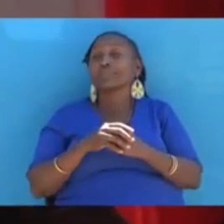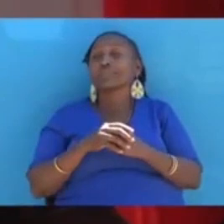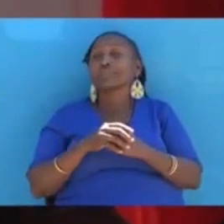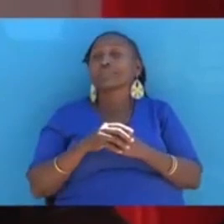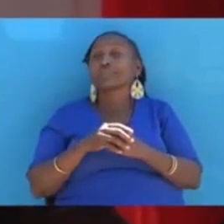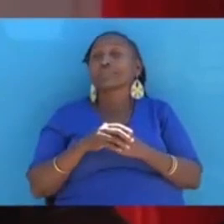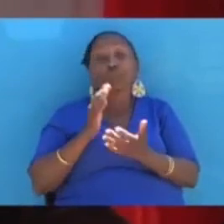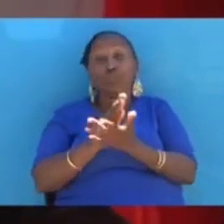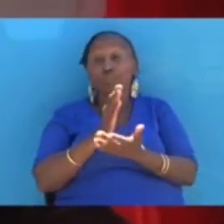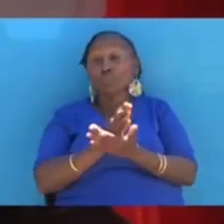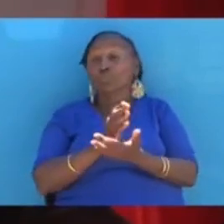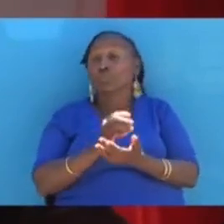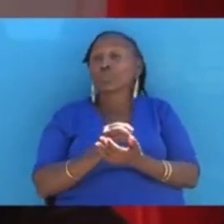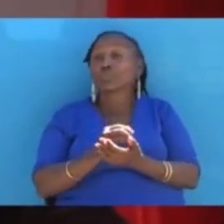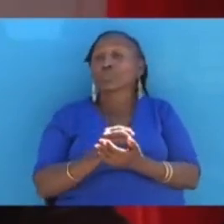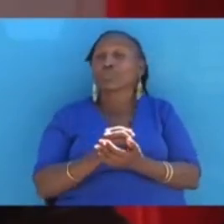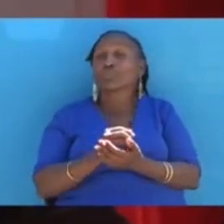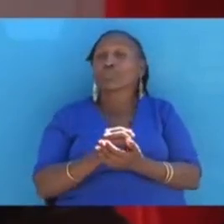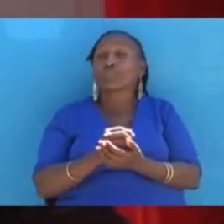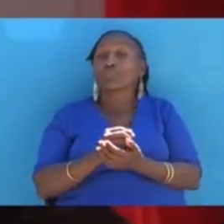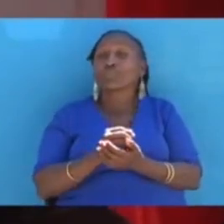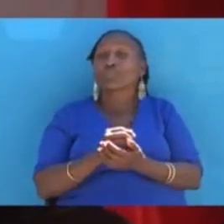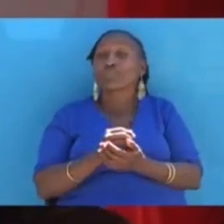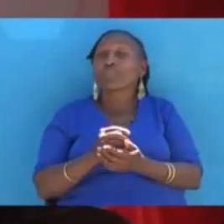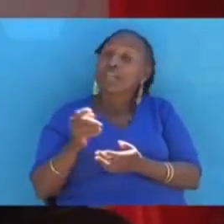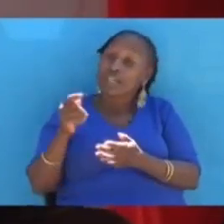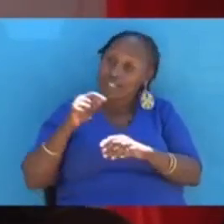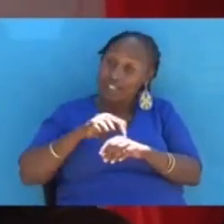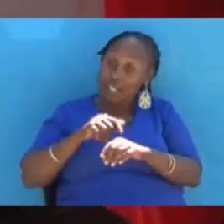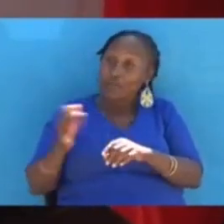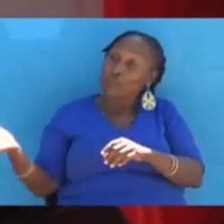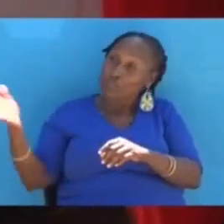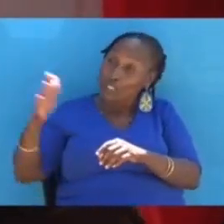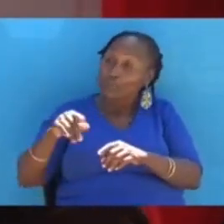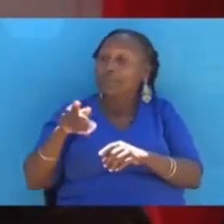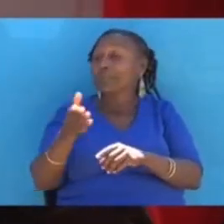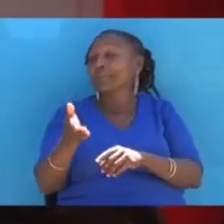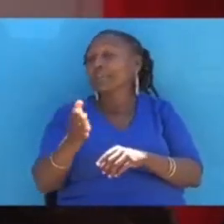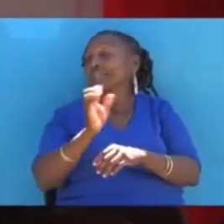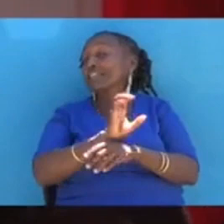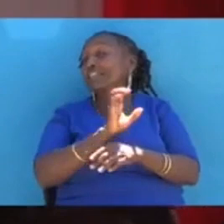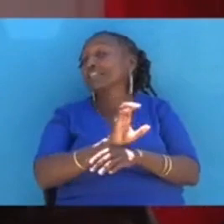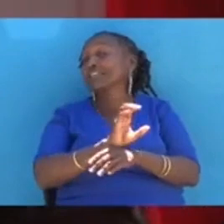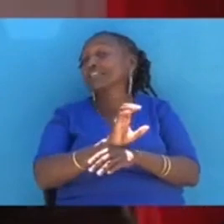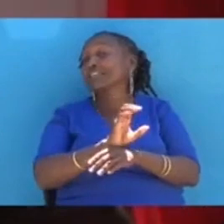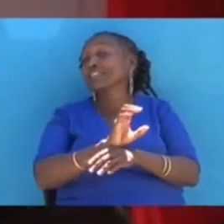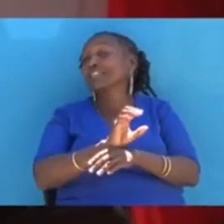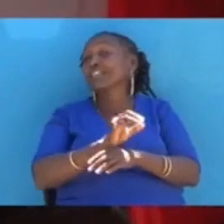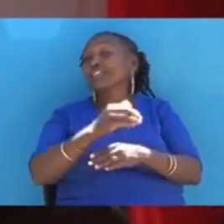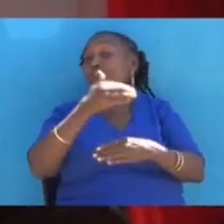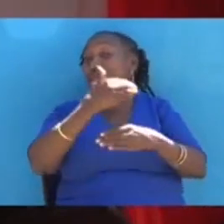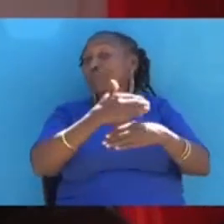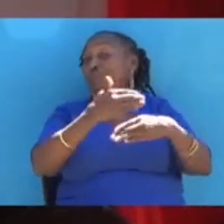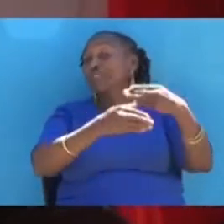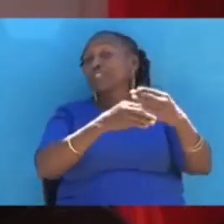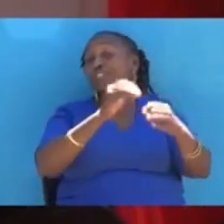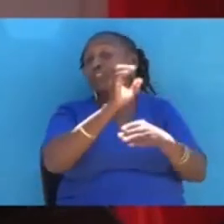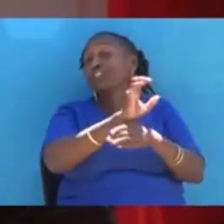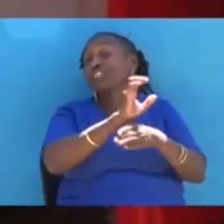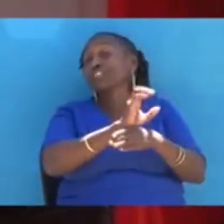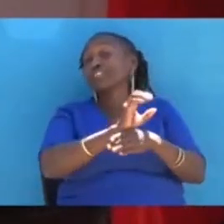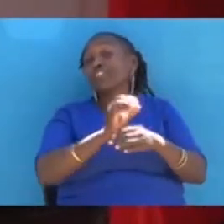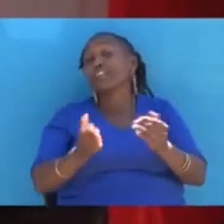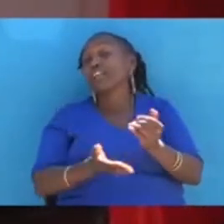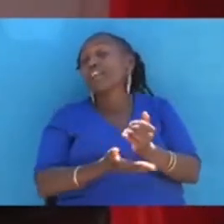50%. Wewe rais ulikuja hapa, ukajenga kanisa, ukajenga mashule, ukasaidia